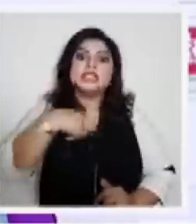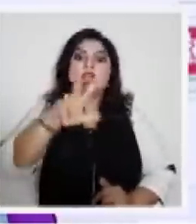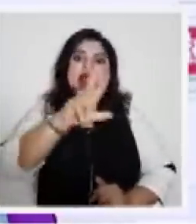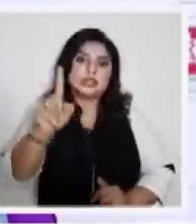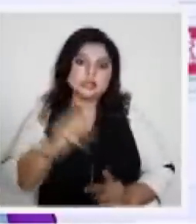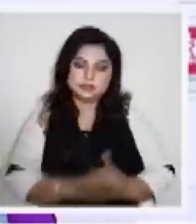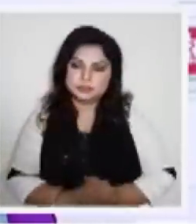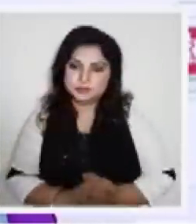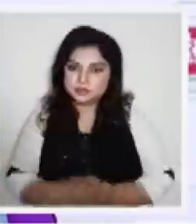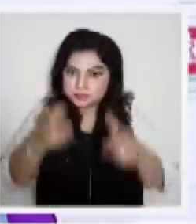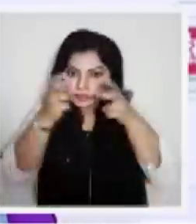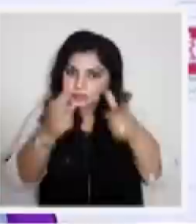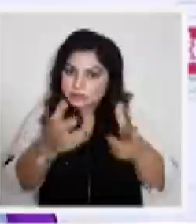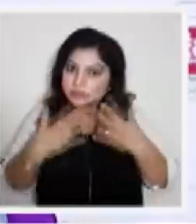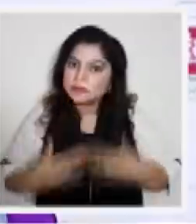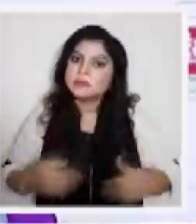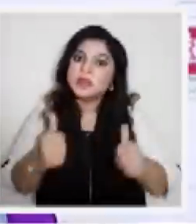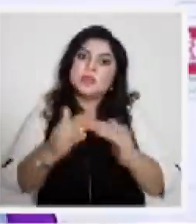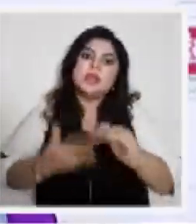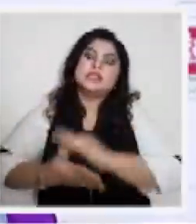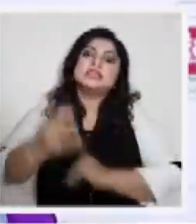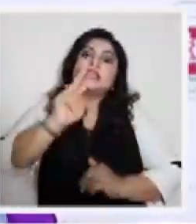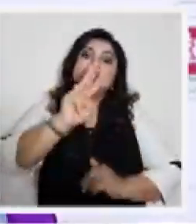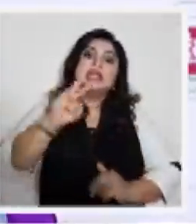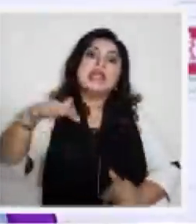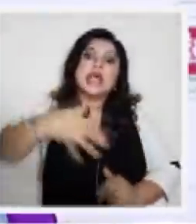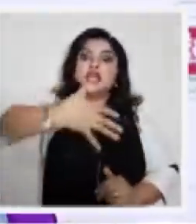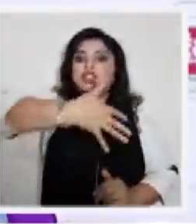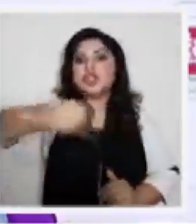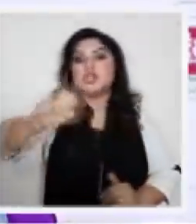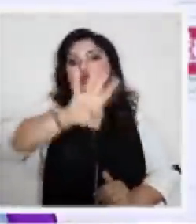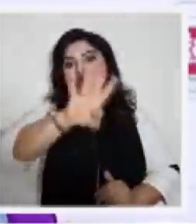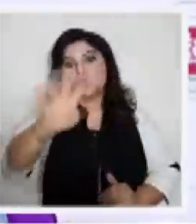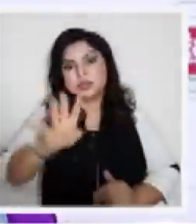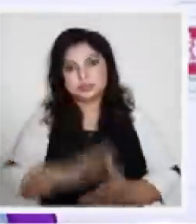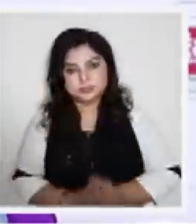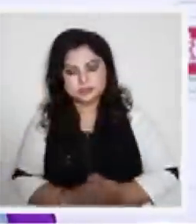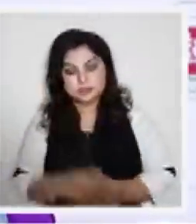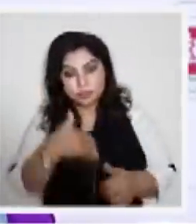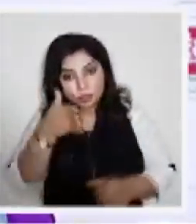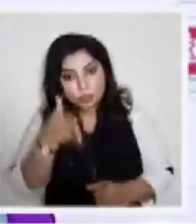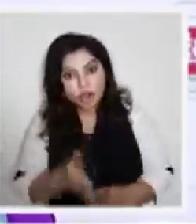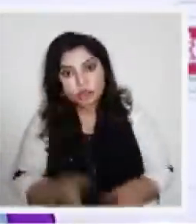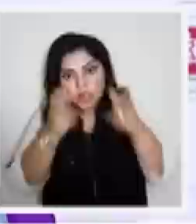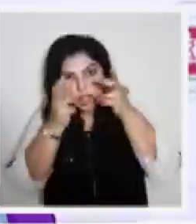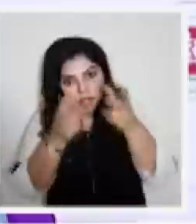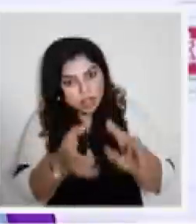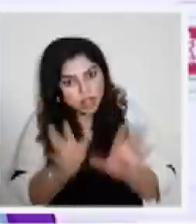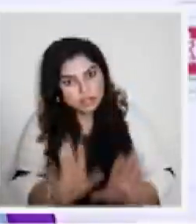3,89,181 জন। 24 ঘন্টায় কোয়ারেন্টাইন থেকে মুক্ত হয়েছেন 2,169 জন এবং এ পর্যন্ত কোয়ারেন্টাইন থেকে মুক্ত হয়েছেন